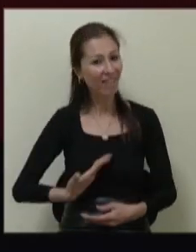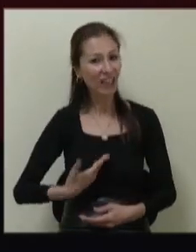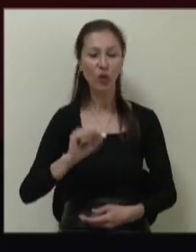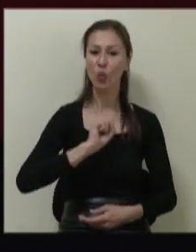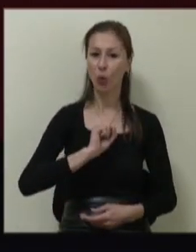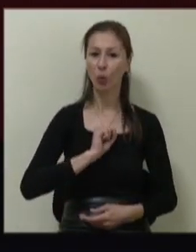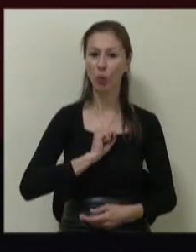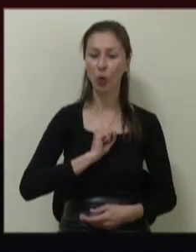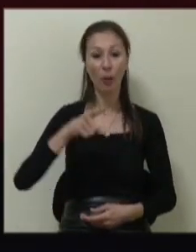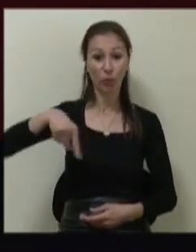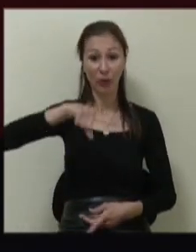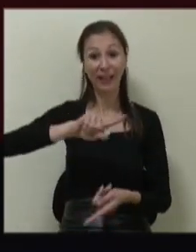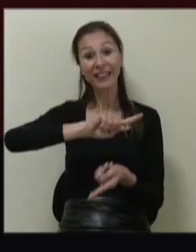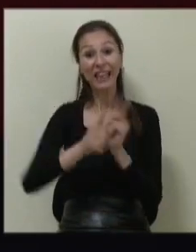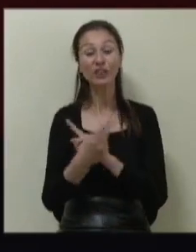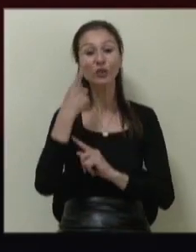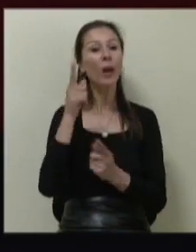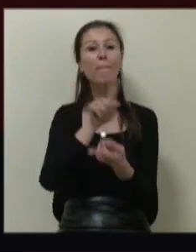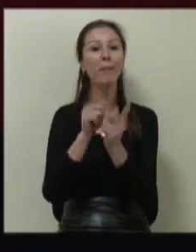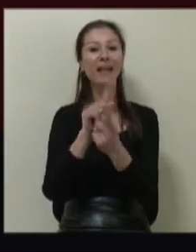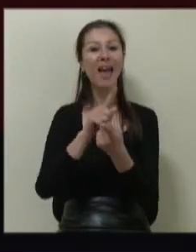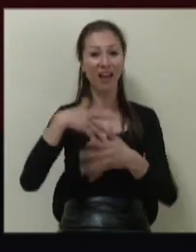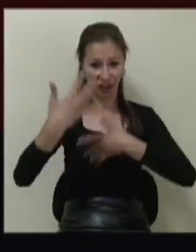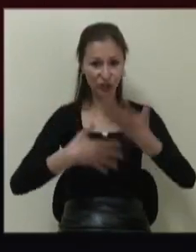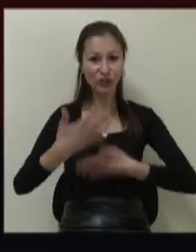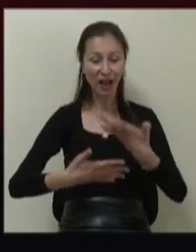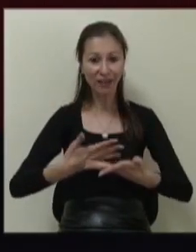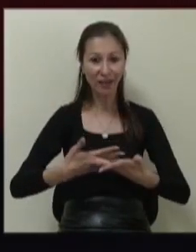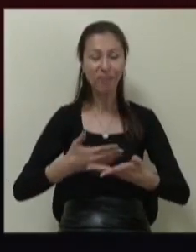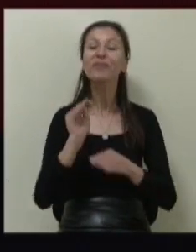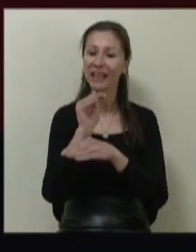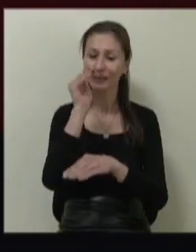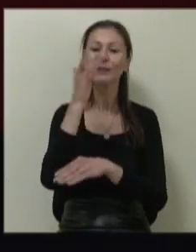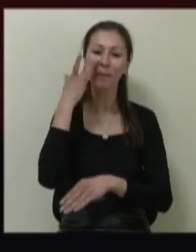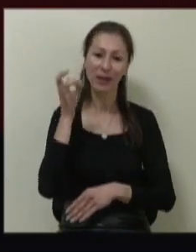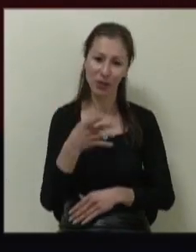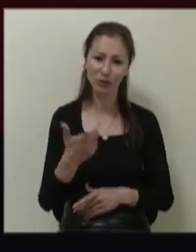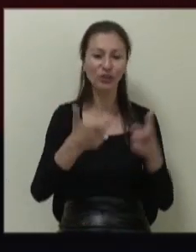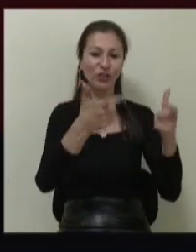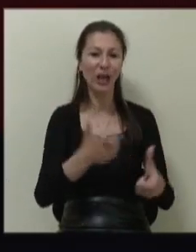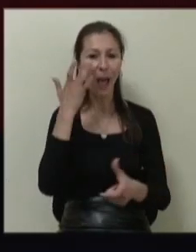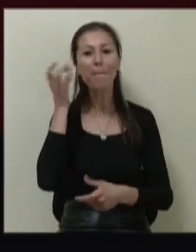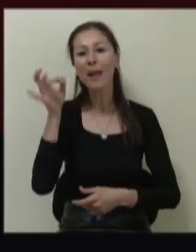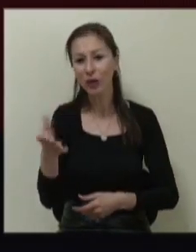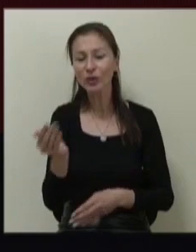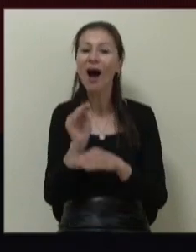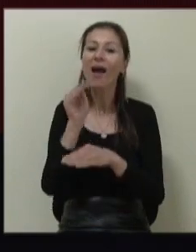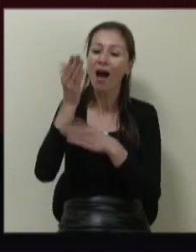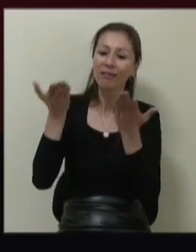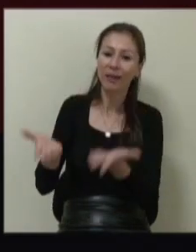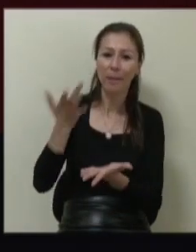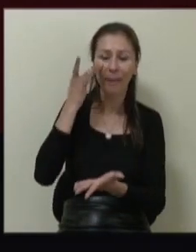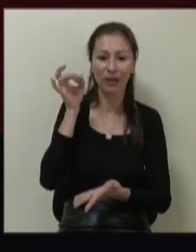korku. Bunları değişik oranlarda birbirine karıştırırsak yaşamımızı belirliyoruz, şehirleri belirliyoruz, hayatı